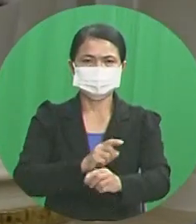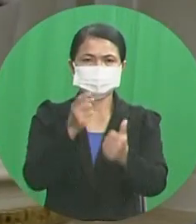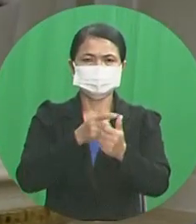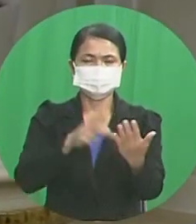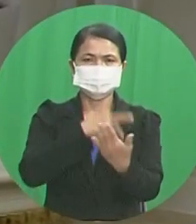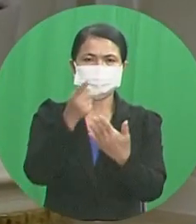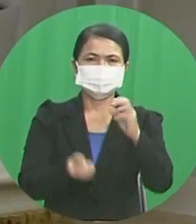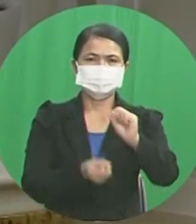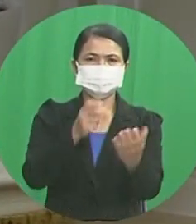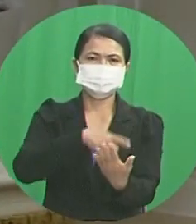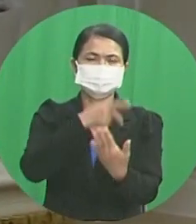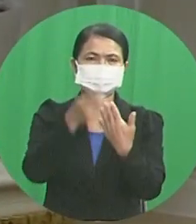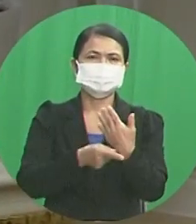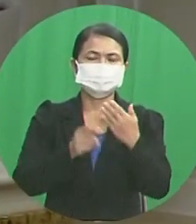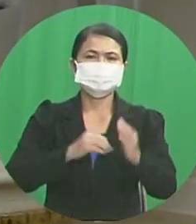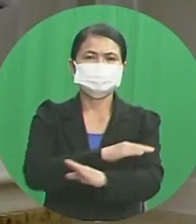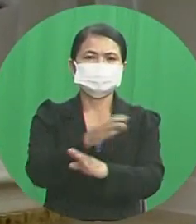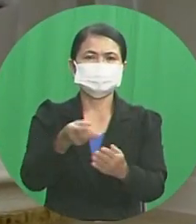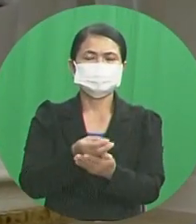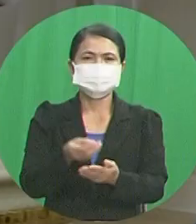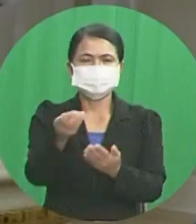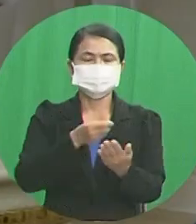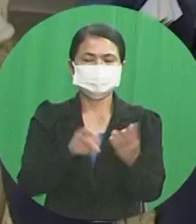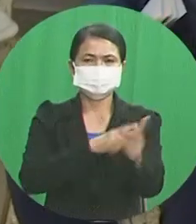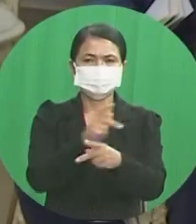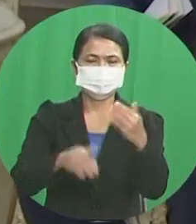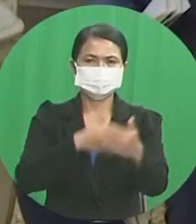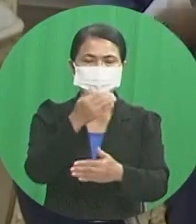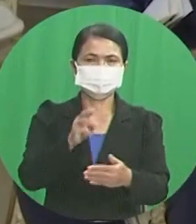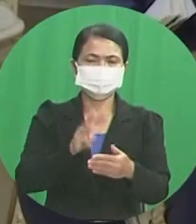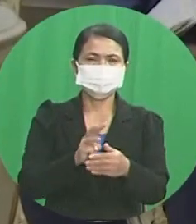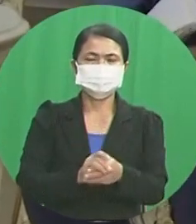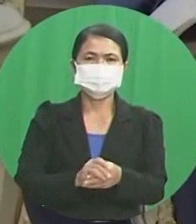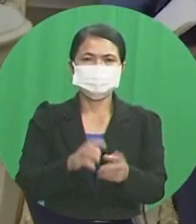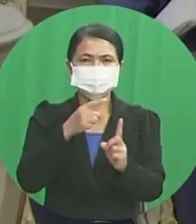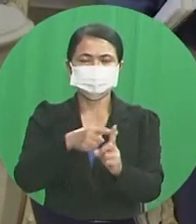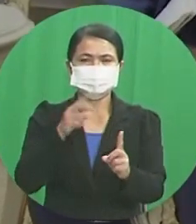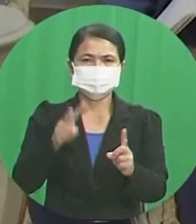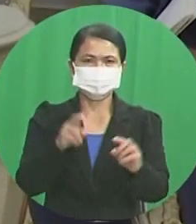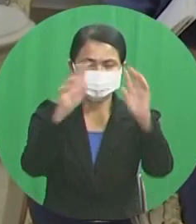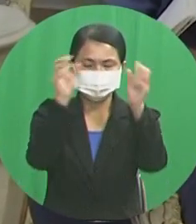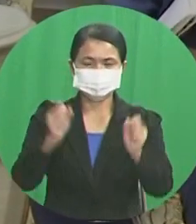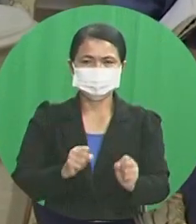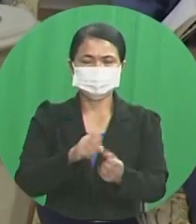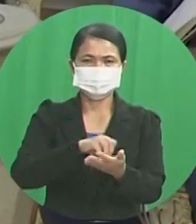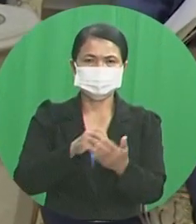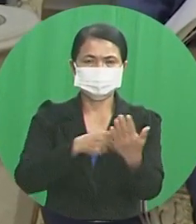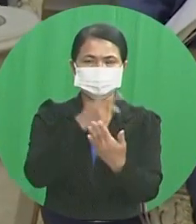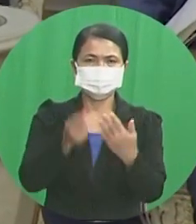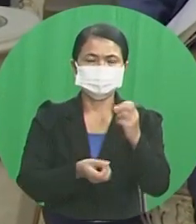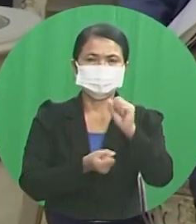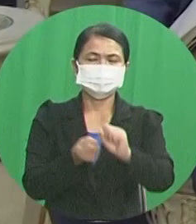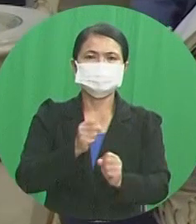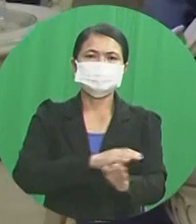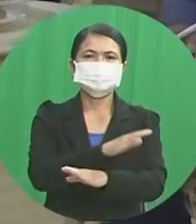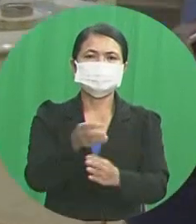វិធីកែតម្រង់ការគ្រប់គ្រងហិរញ្ញវត្ថុសាធារណៈដំណាក់កាលទី3+2និងយុទ្ធសាស្ត្រស្នូលនៃកម្មវិធីកែតម្រង់ការ